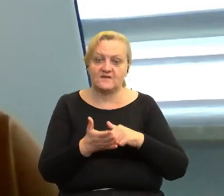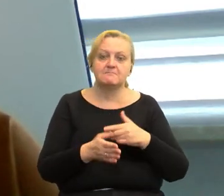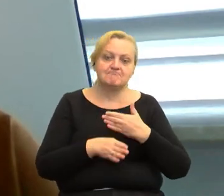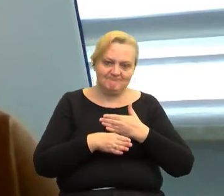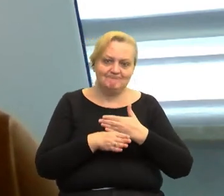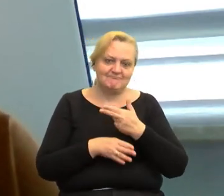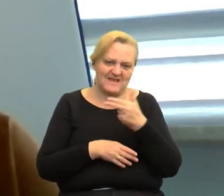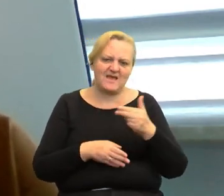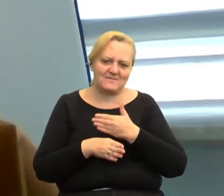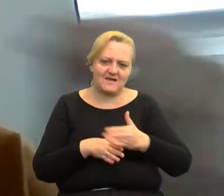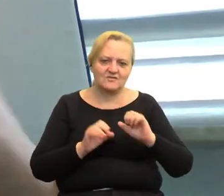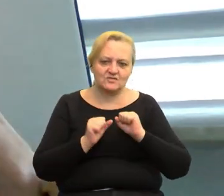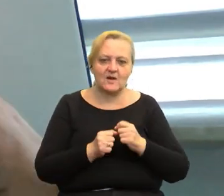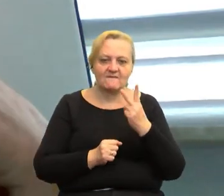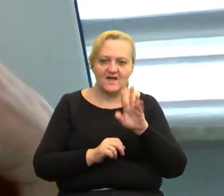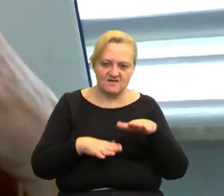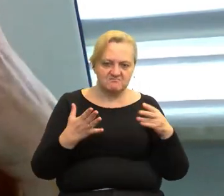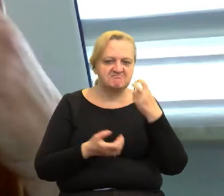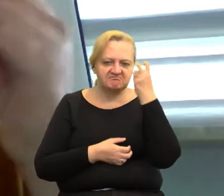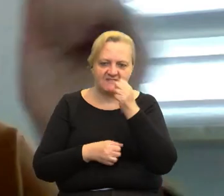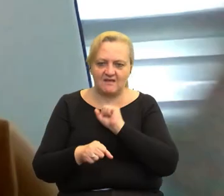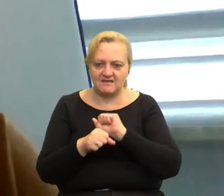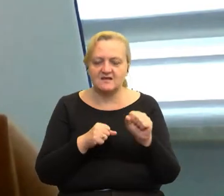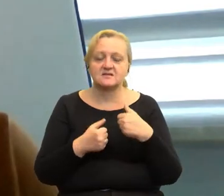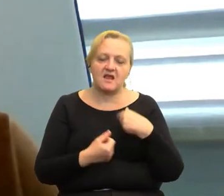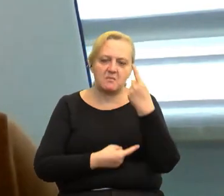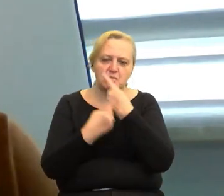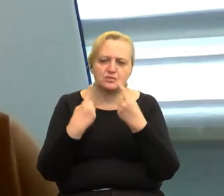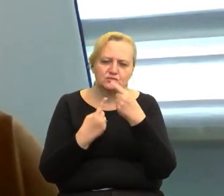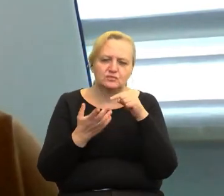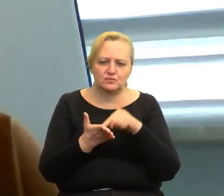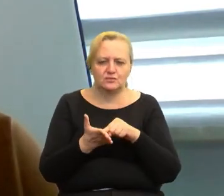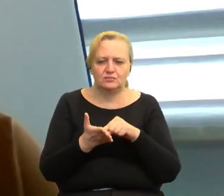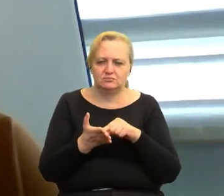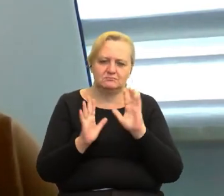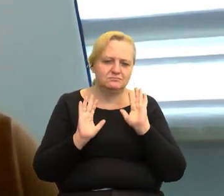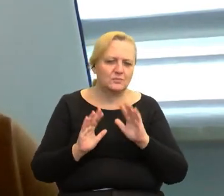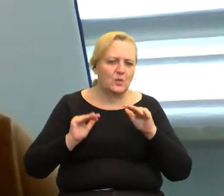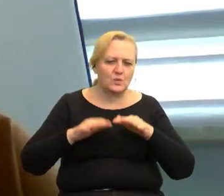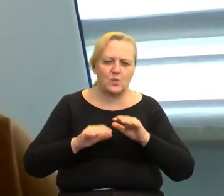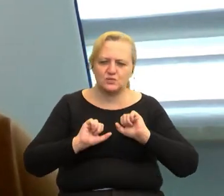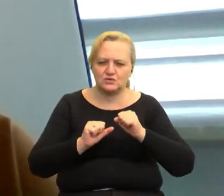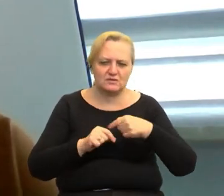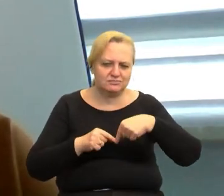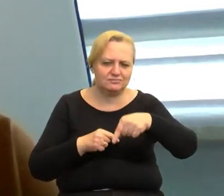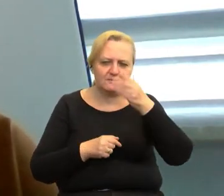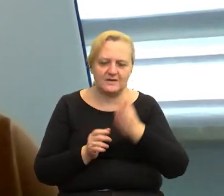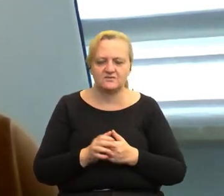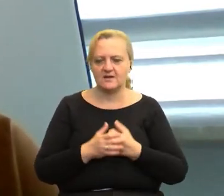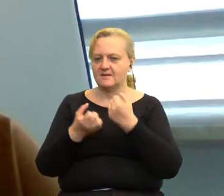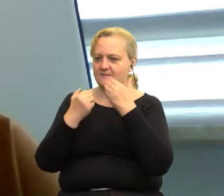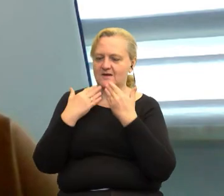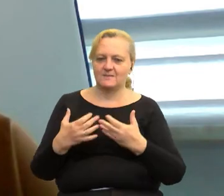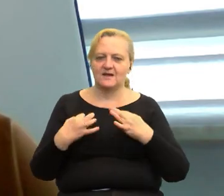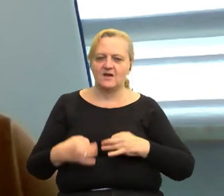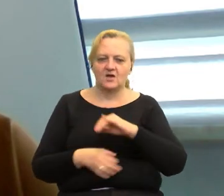działać. Obie strony wykazują takie zainteresowanie, więc myślę, że jeszcze dużo działania jest przed nami. Bardzo